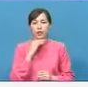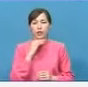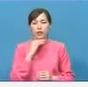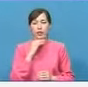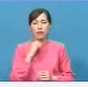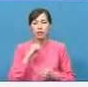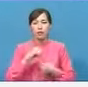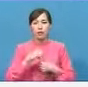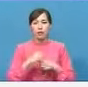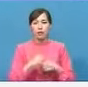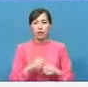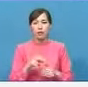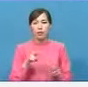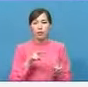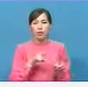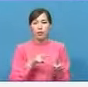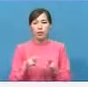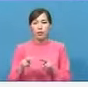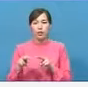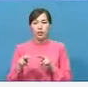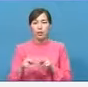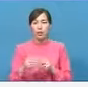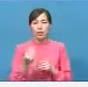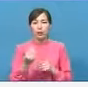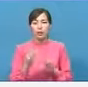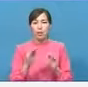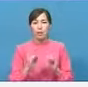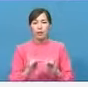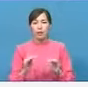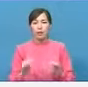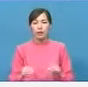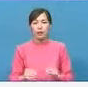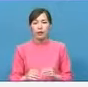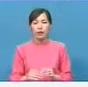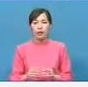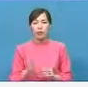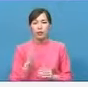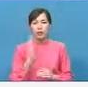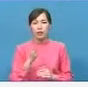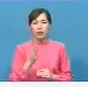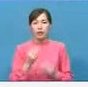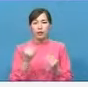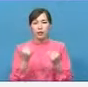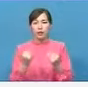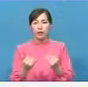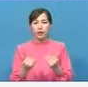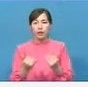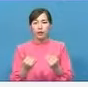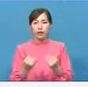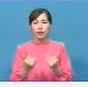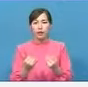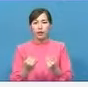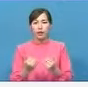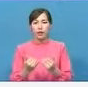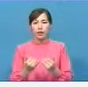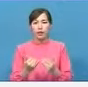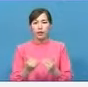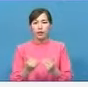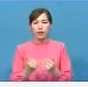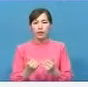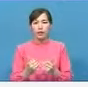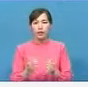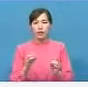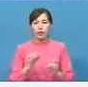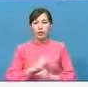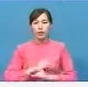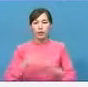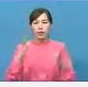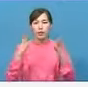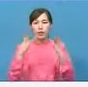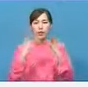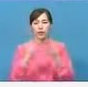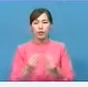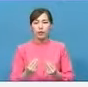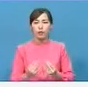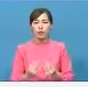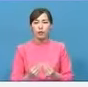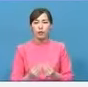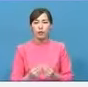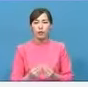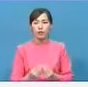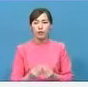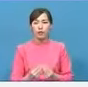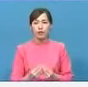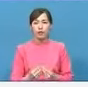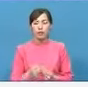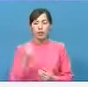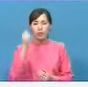назарымызда бақылауда ол балалар тұр. Бүгінде міне осындай мереке күні кішкене